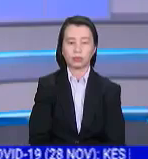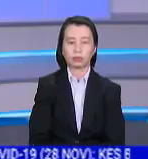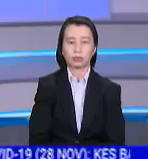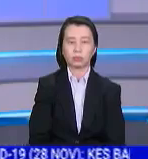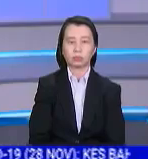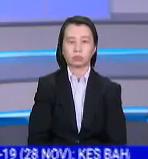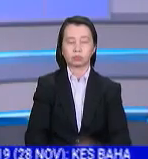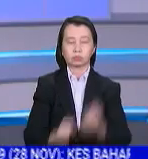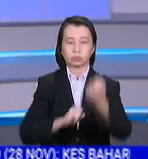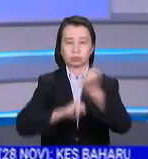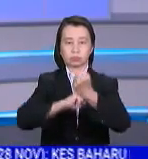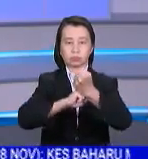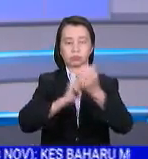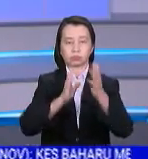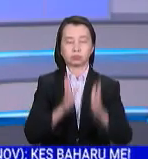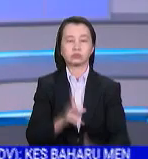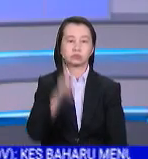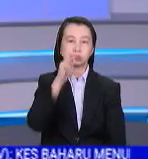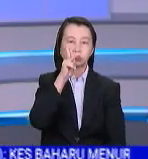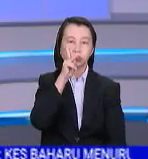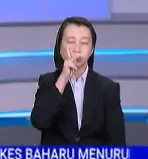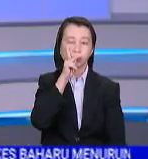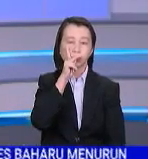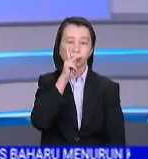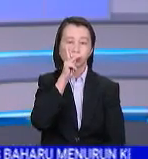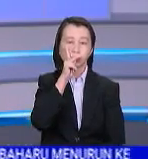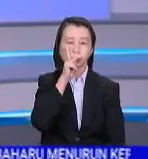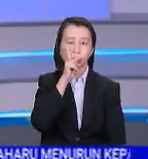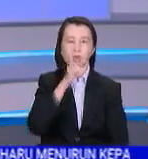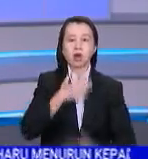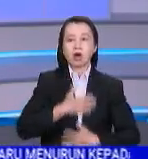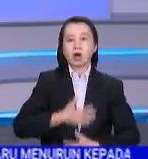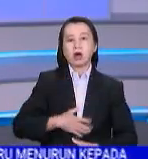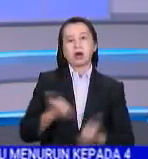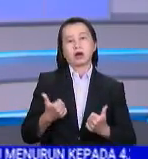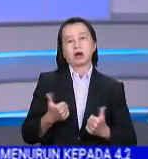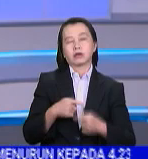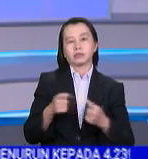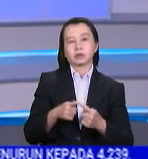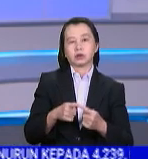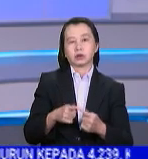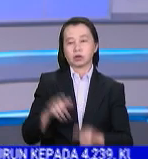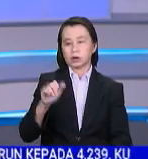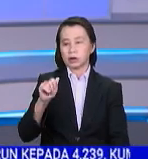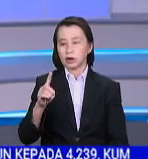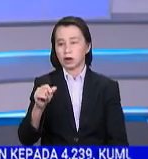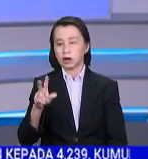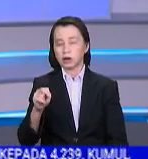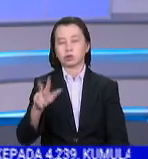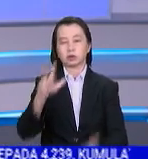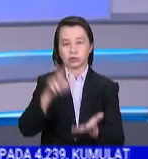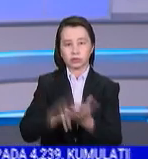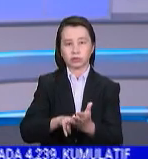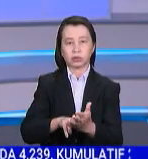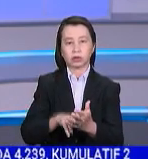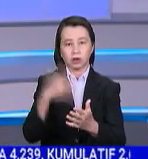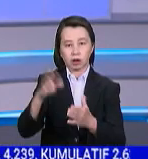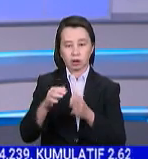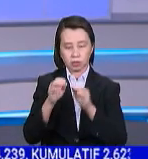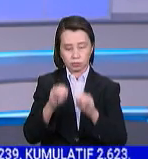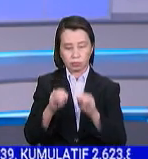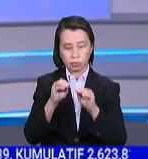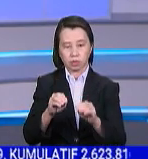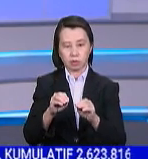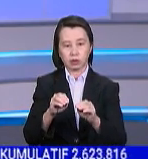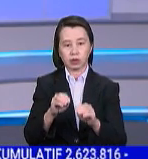Sementara itu, penyokong Kedah Darul Aman, KDAFC, boleh menarik lafaz lega apabila Aidin Syahrin Sahak sah akan terus membimbing